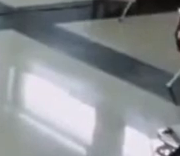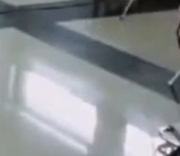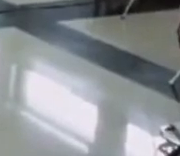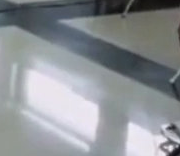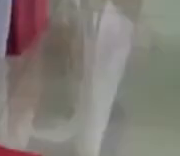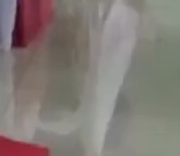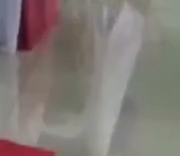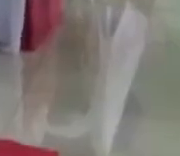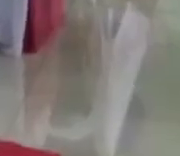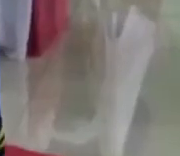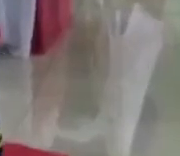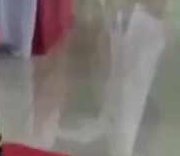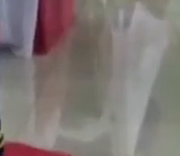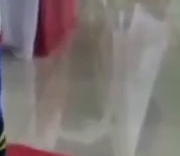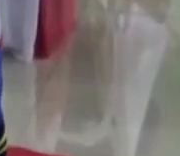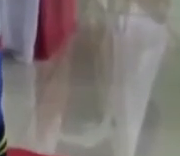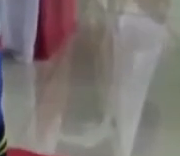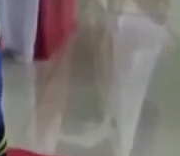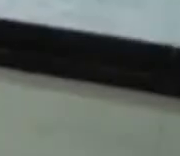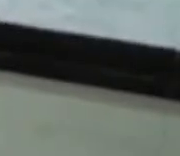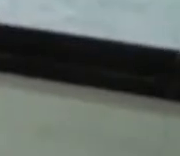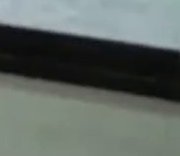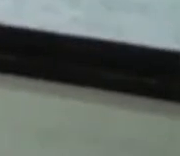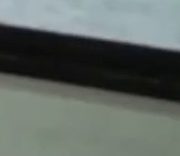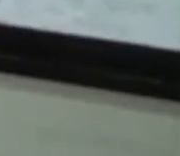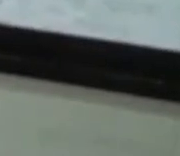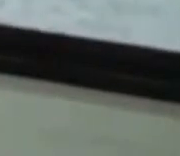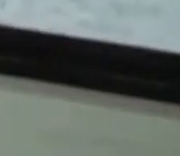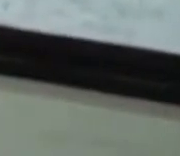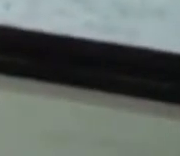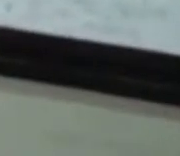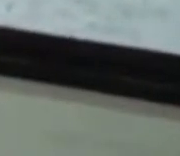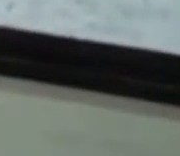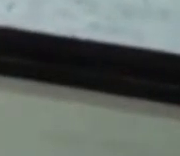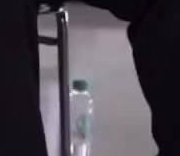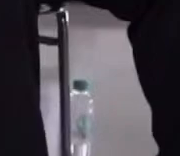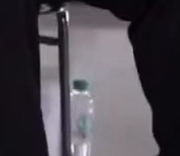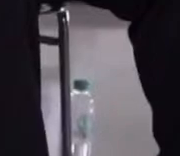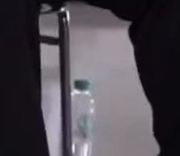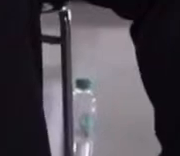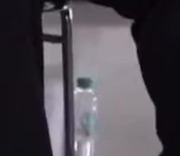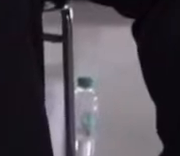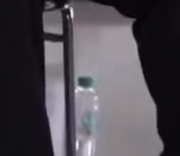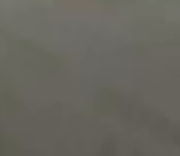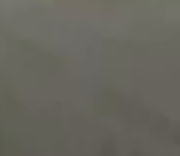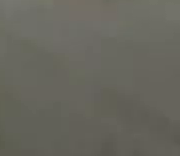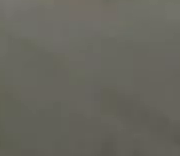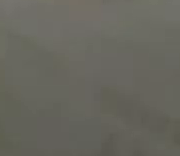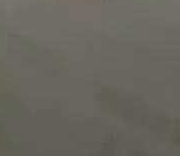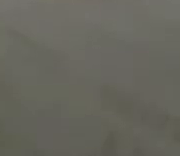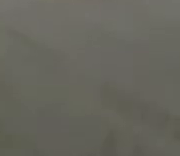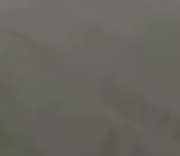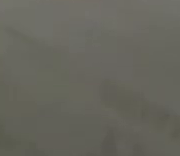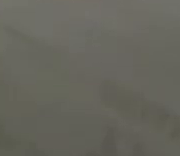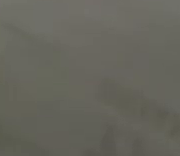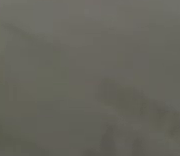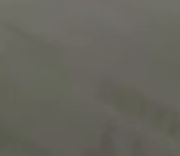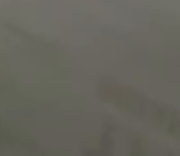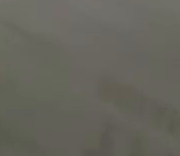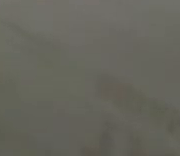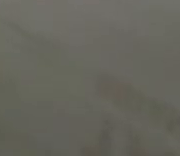pelatihan keterampilan, anggota Tagana Indonesia juga diberi kesempatan mengikuti bimbingan teknis